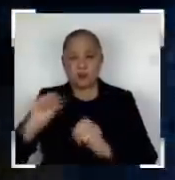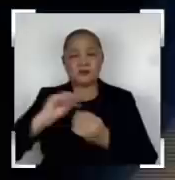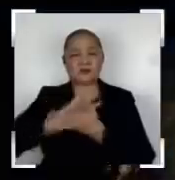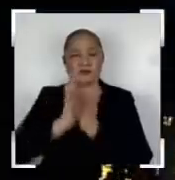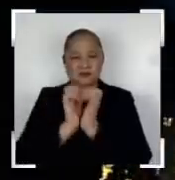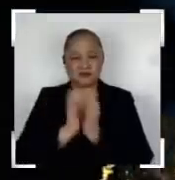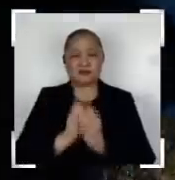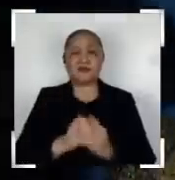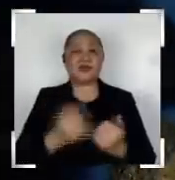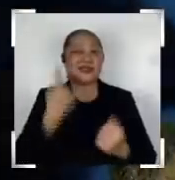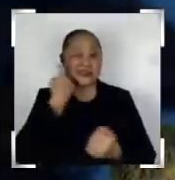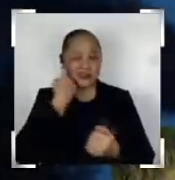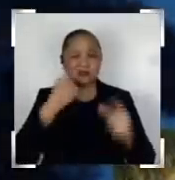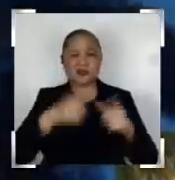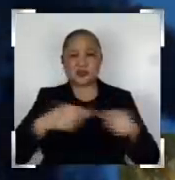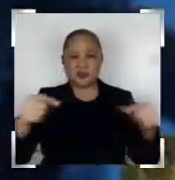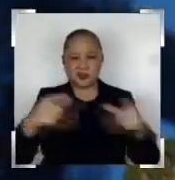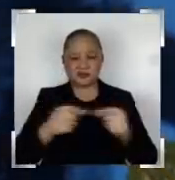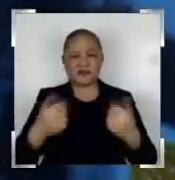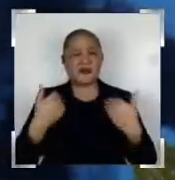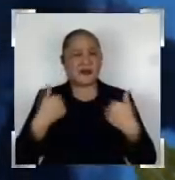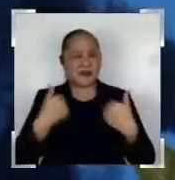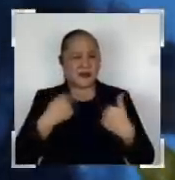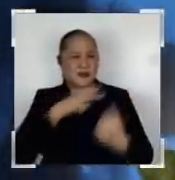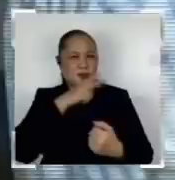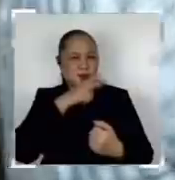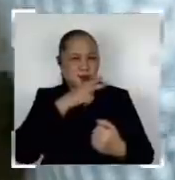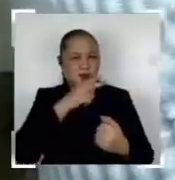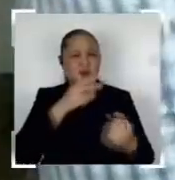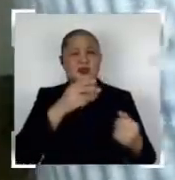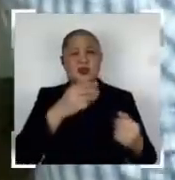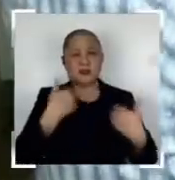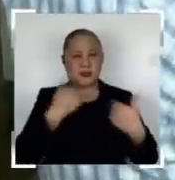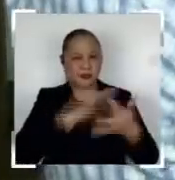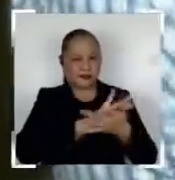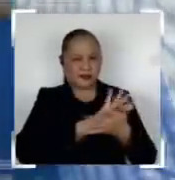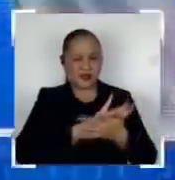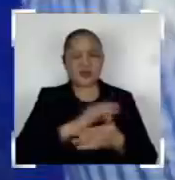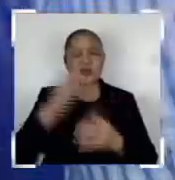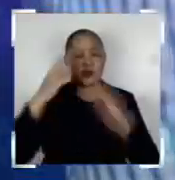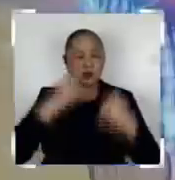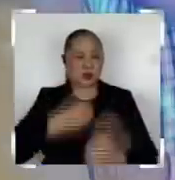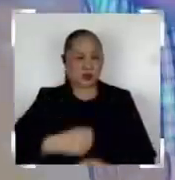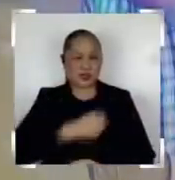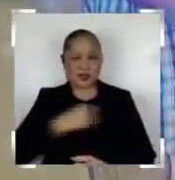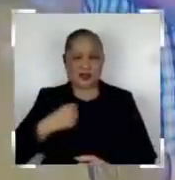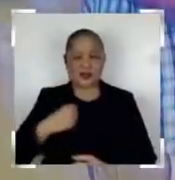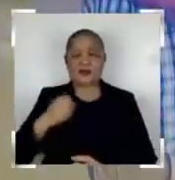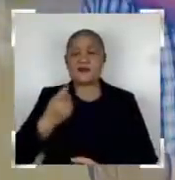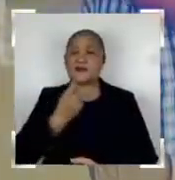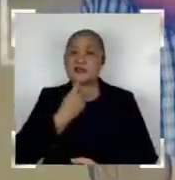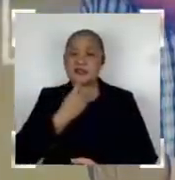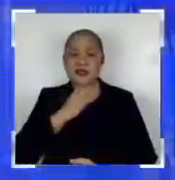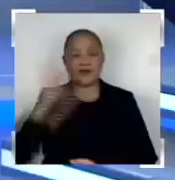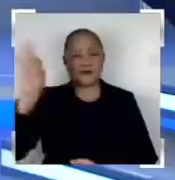May suspected case na rin sa Switzerland, Finland at France. Ako si Chino Gaston ang inyong saksi.